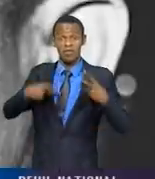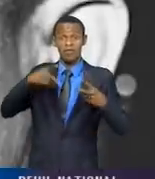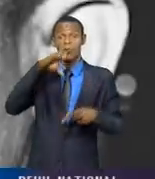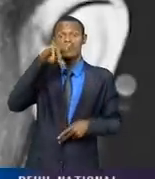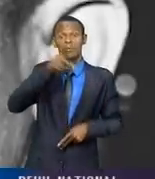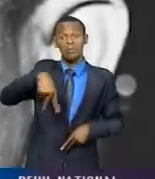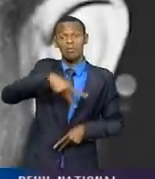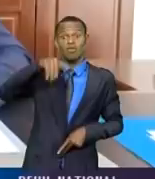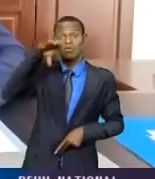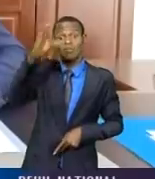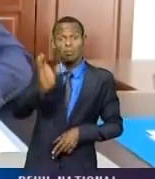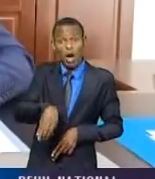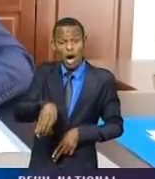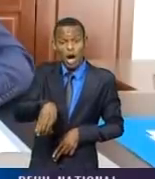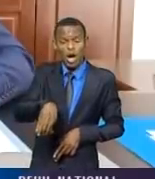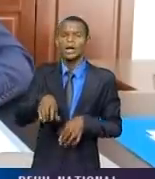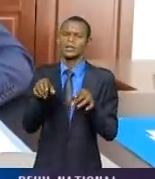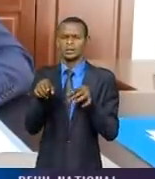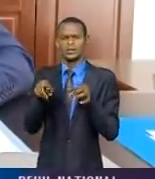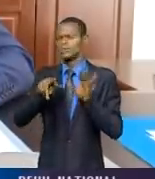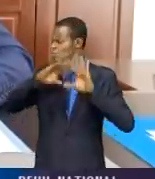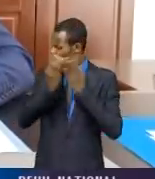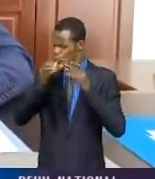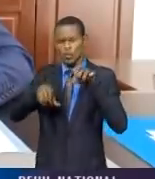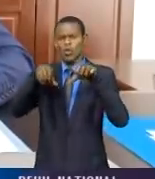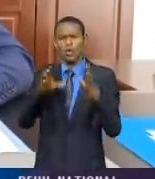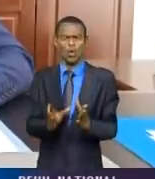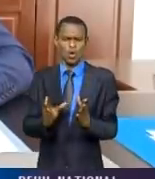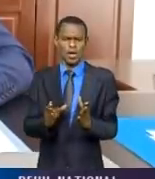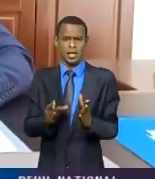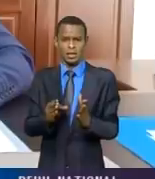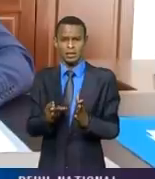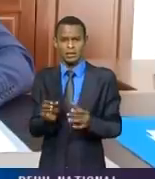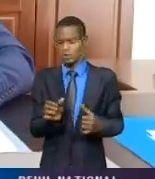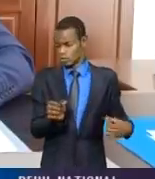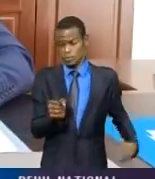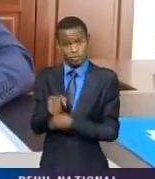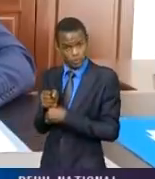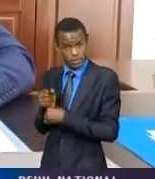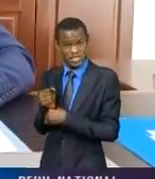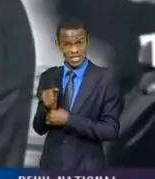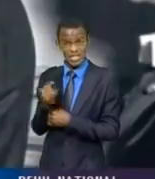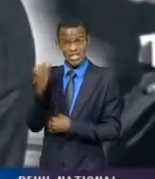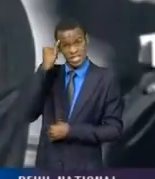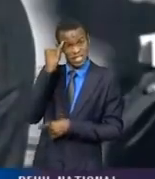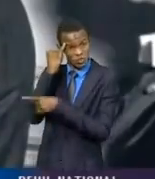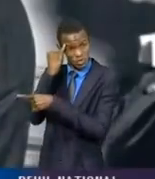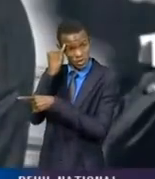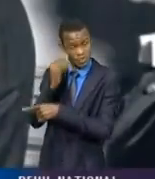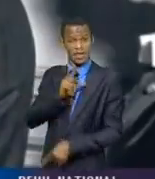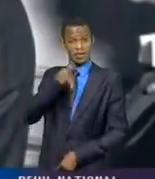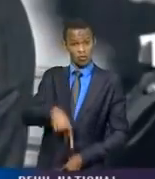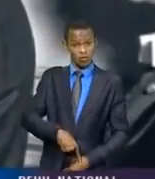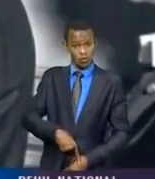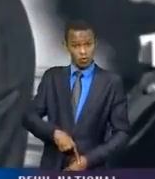qu'est ce qui vous a amené avec les siens s'étaient élevées pour la libération des noirs de toute critique les héros nationaux de